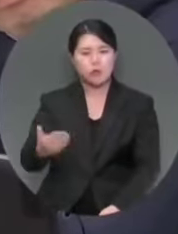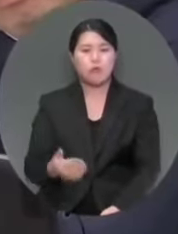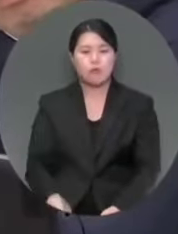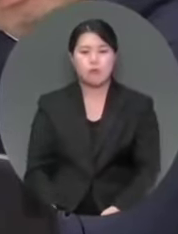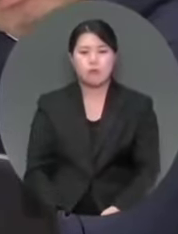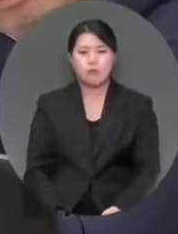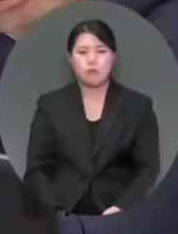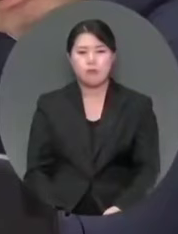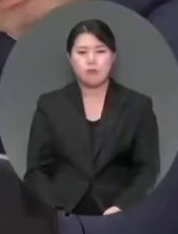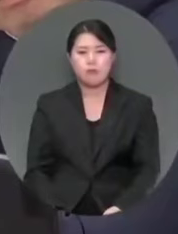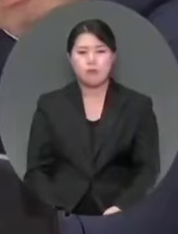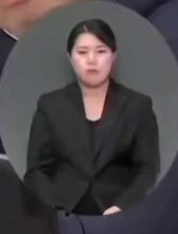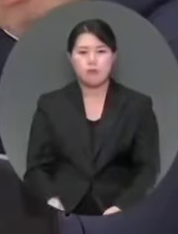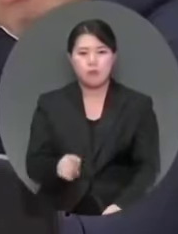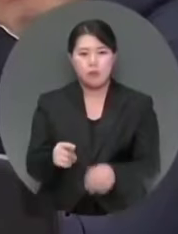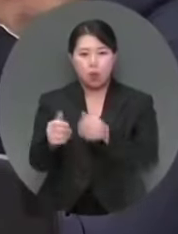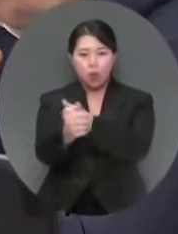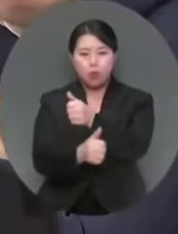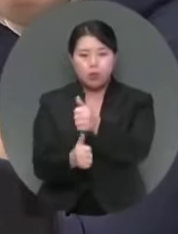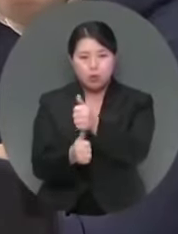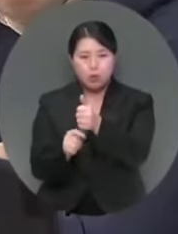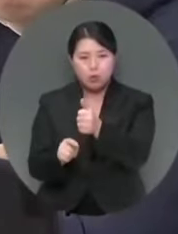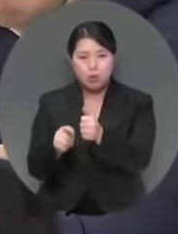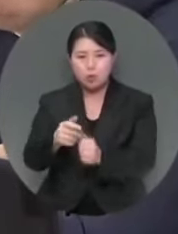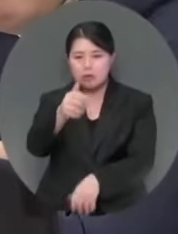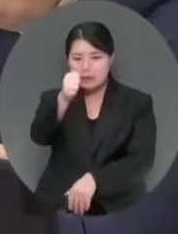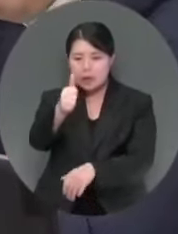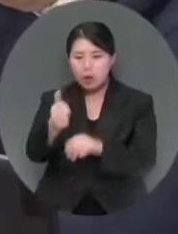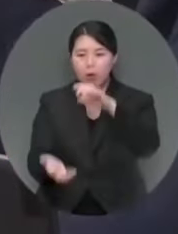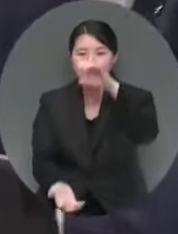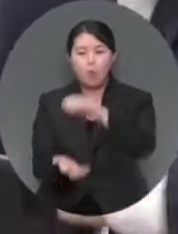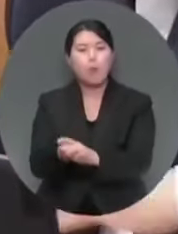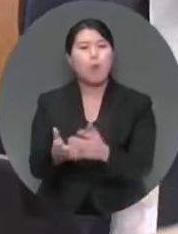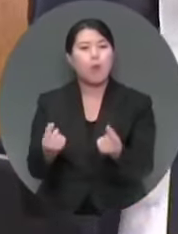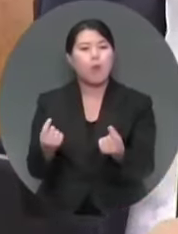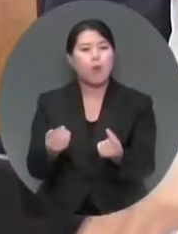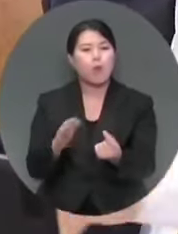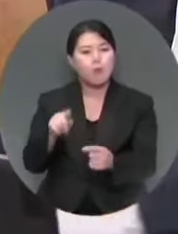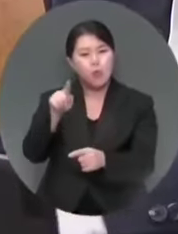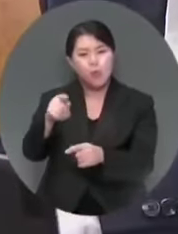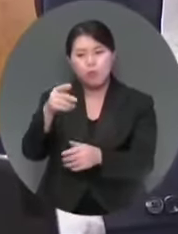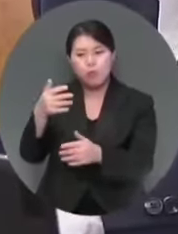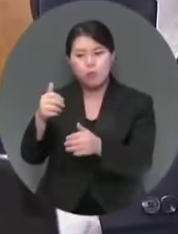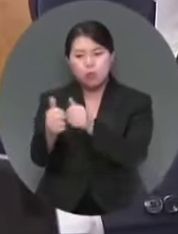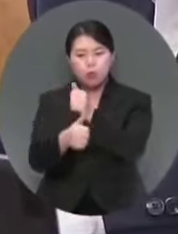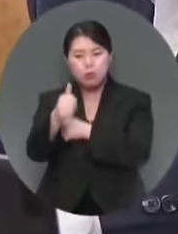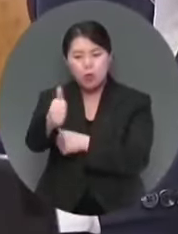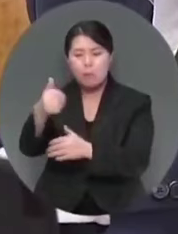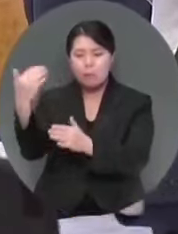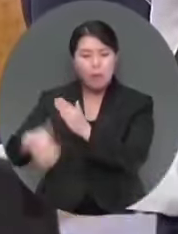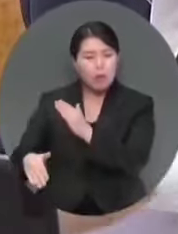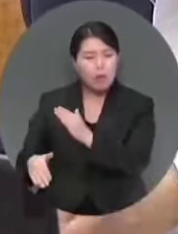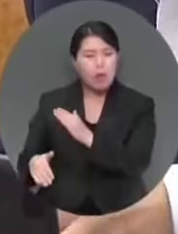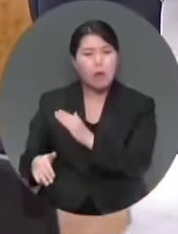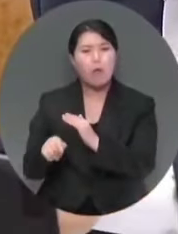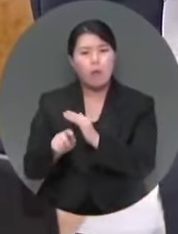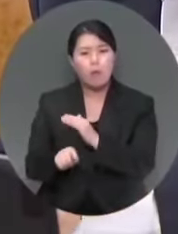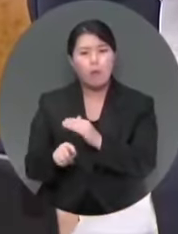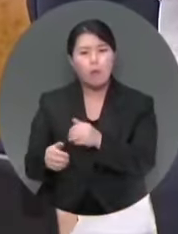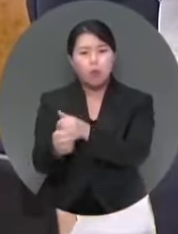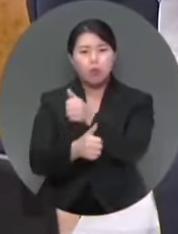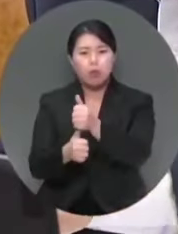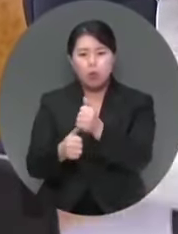네. 감사위원회는 원장님이 반드시 포함되어야 되는데 원장님을 배제한